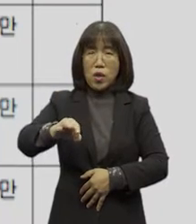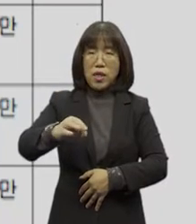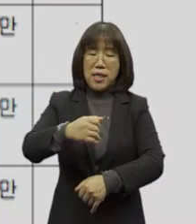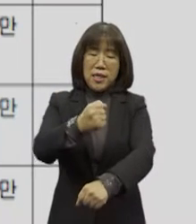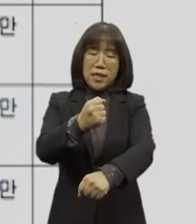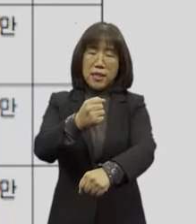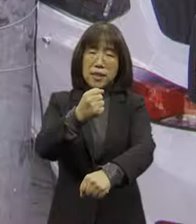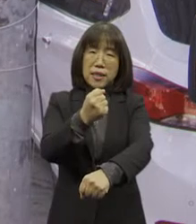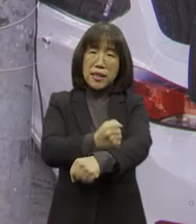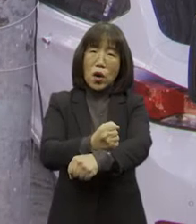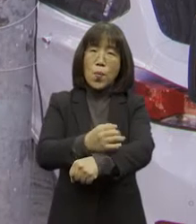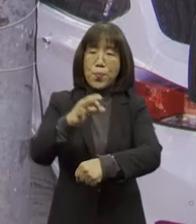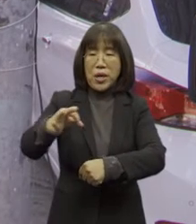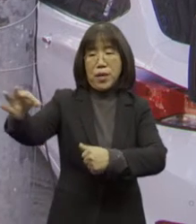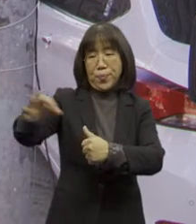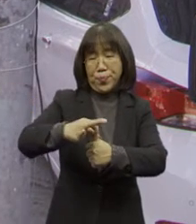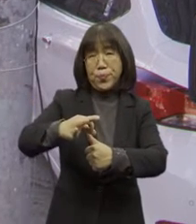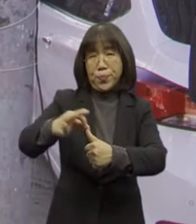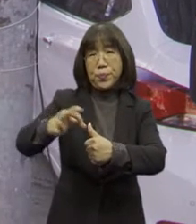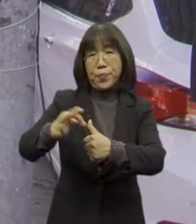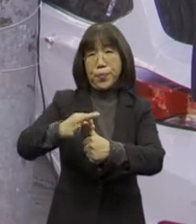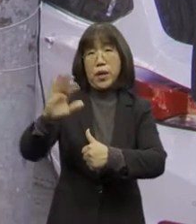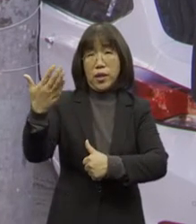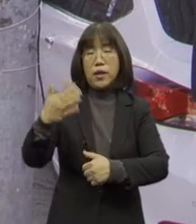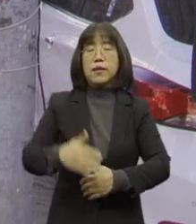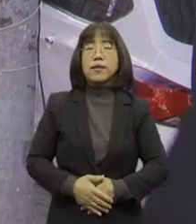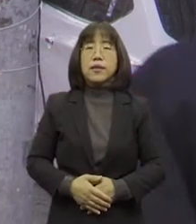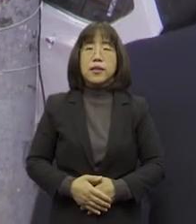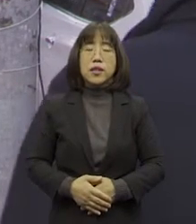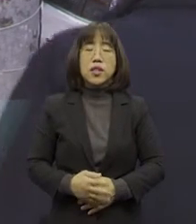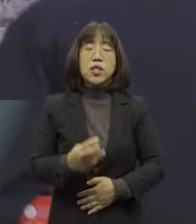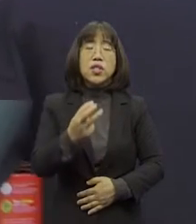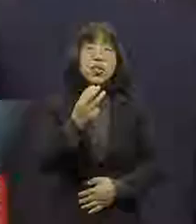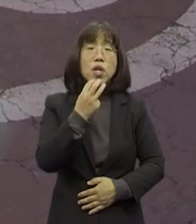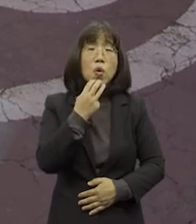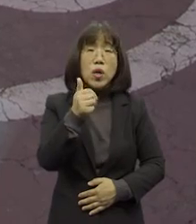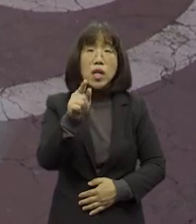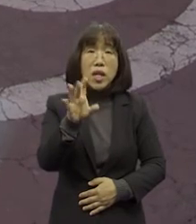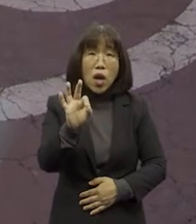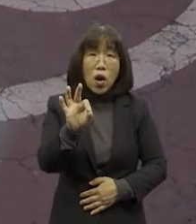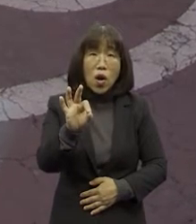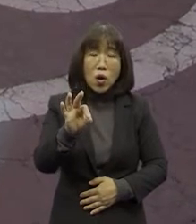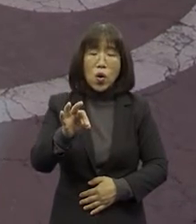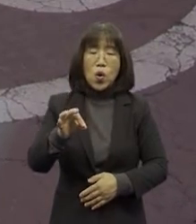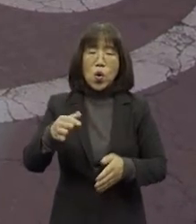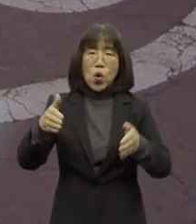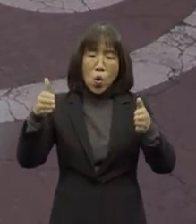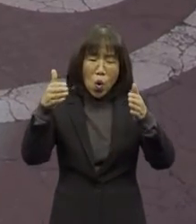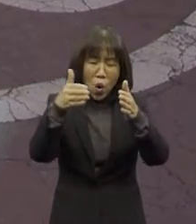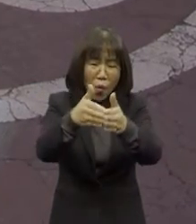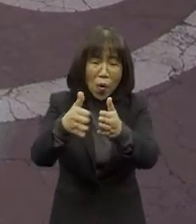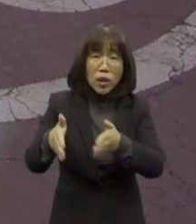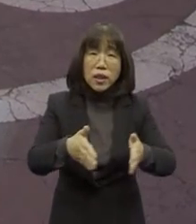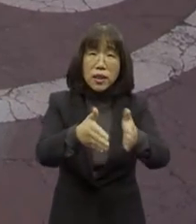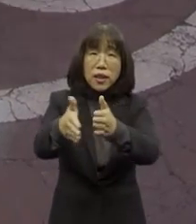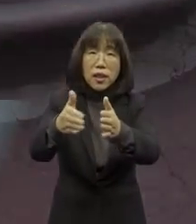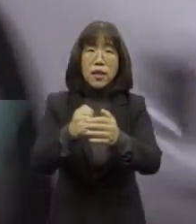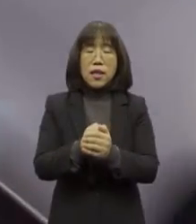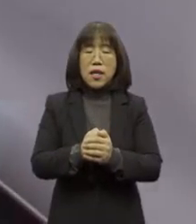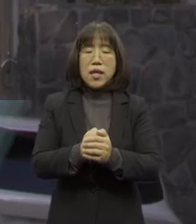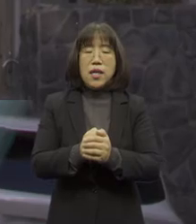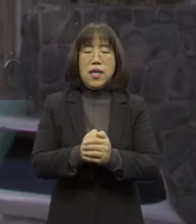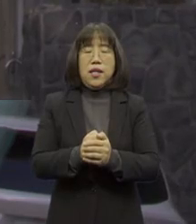원의 마중물 사업비를 지원받게 됐습니다. 서울형 골목길 재생 사업은 골목길 단위로